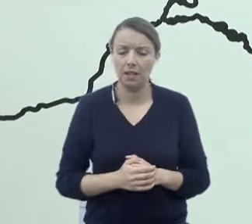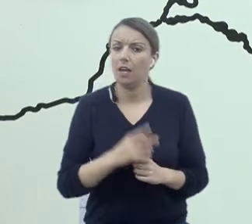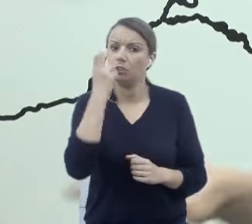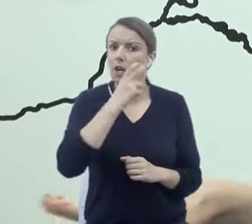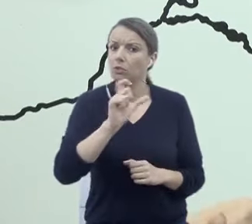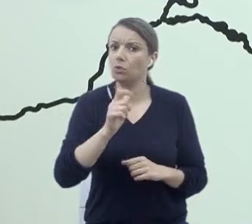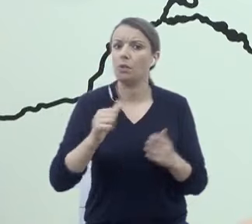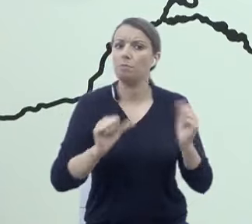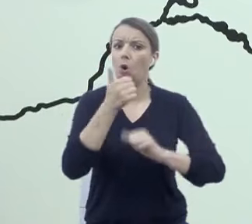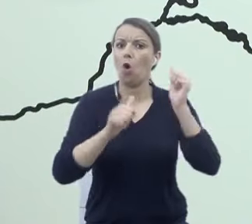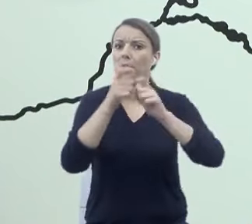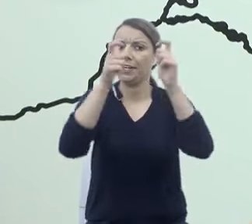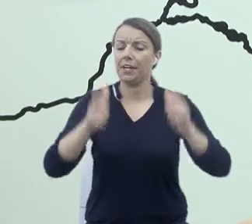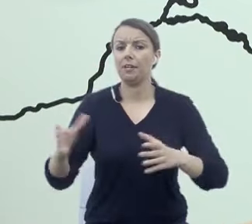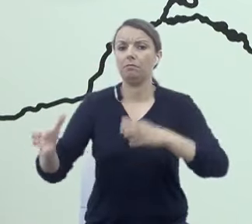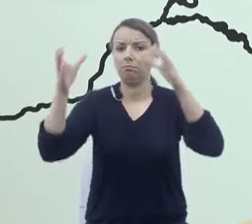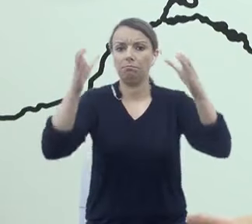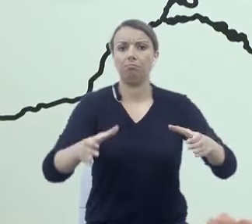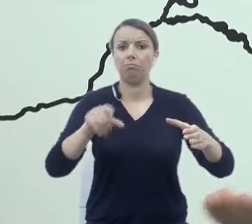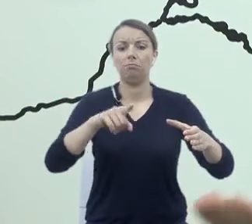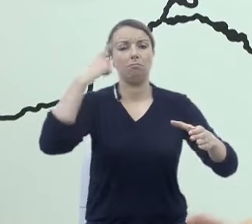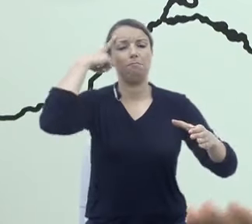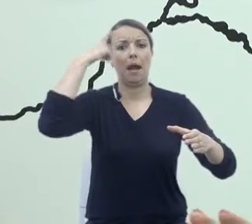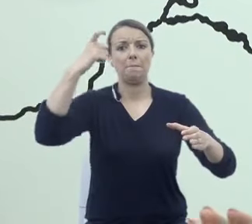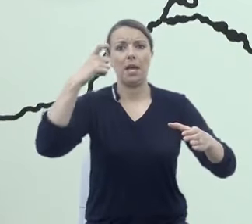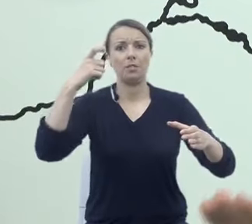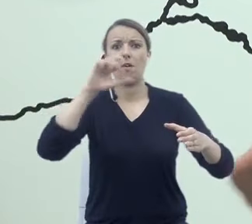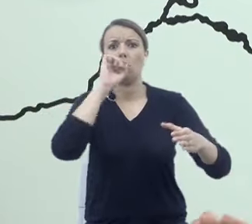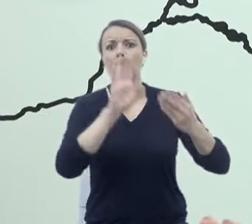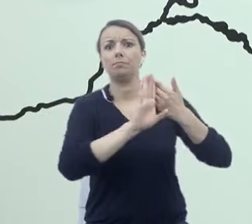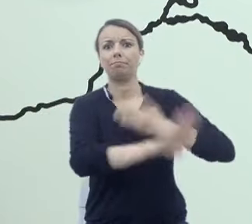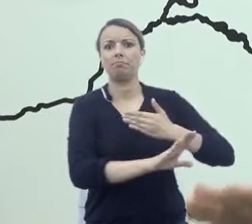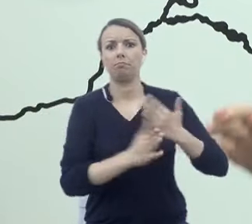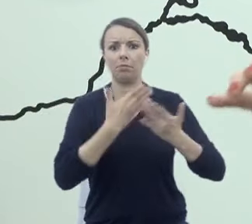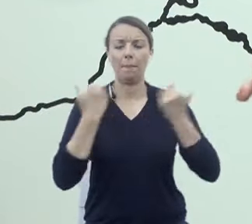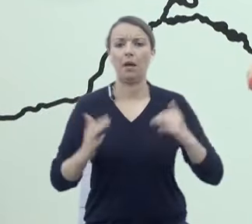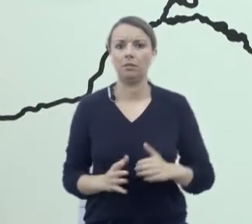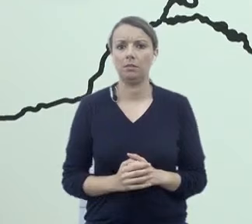jak gdyby ta pamięć zupełnie zostaje jak gdyby wyparta, tak? Dokładnie. Znaczy,